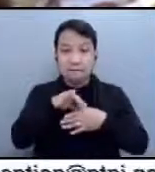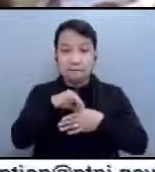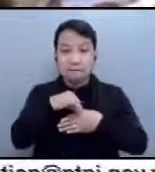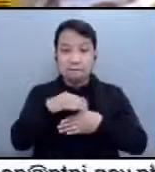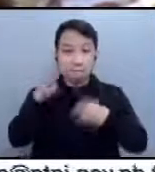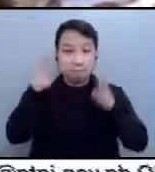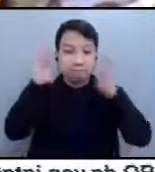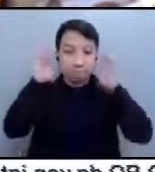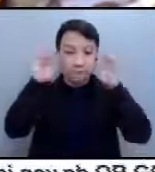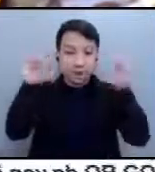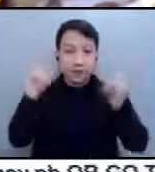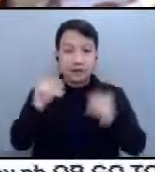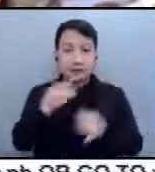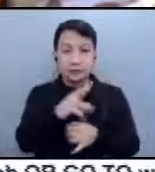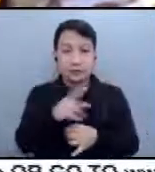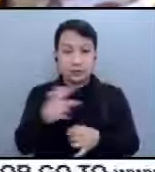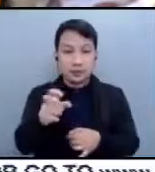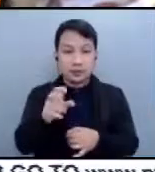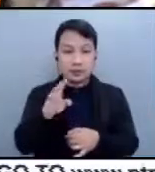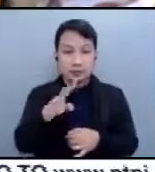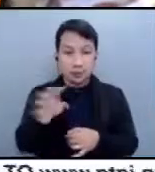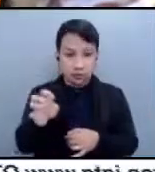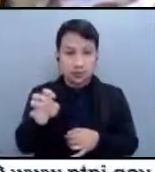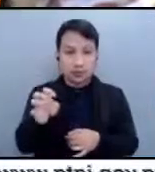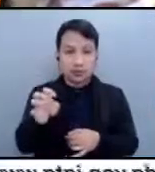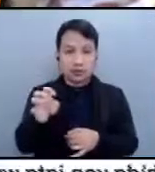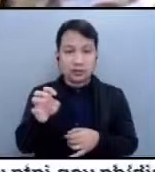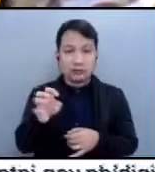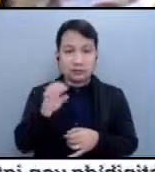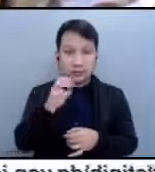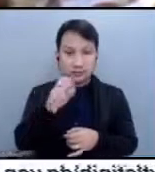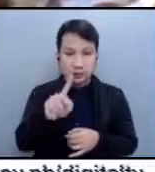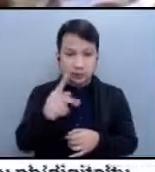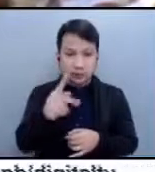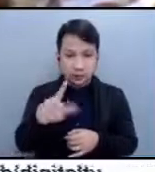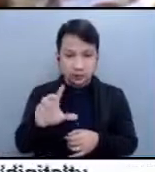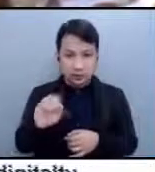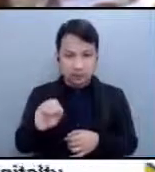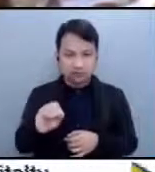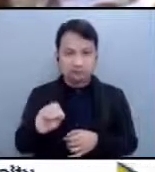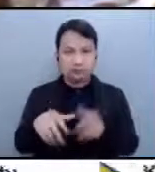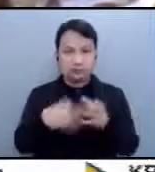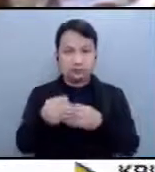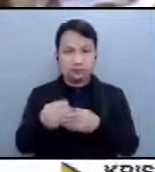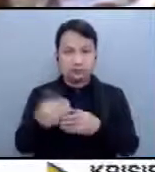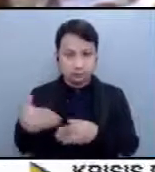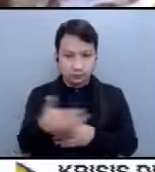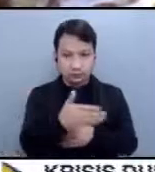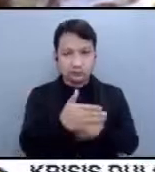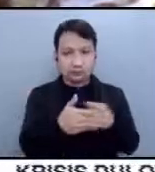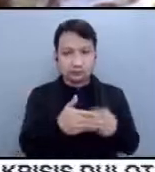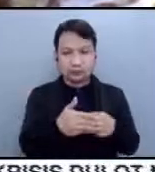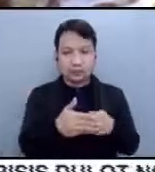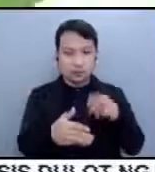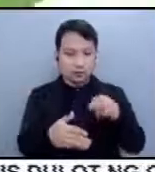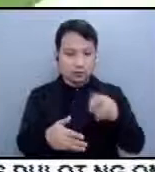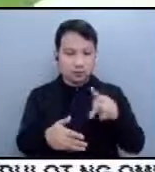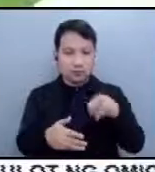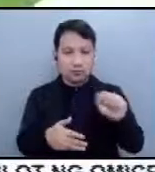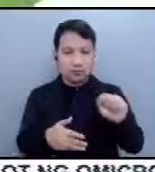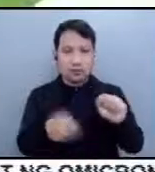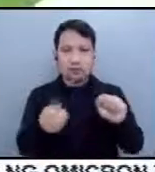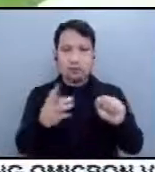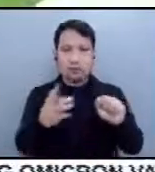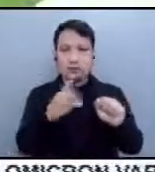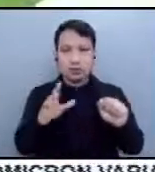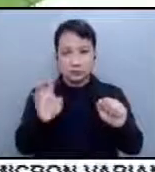pesos per kilo hanggang 430 pesos per kilo. Pagdating naman sa isda, ang tilapia, nasa 140